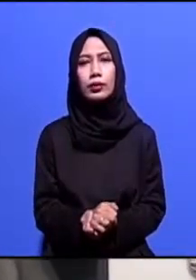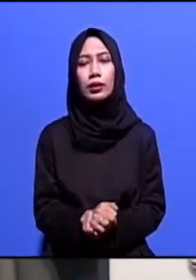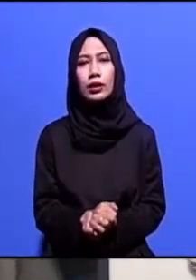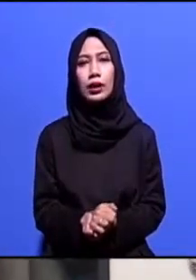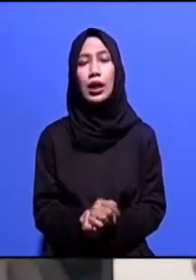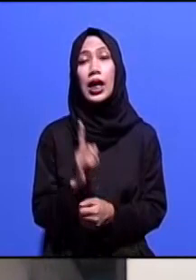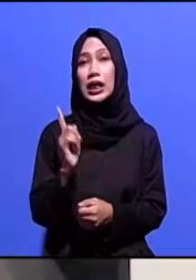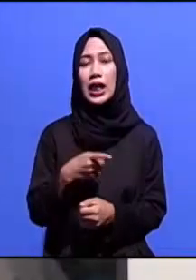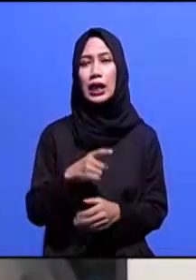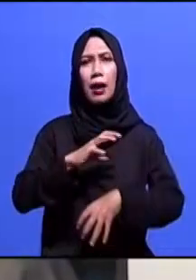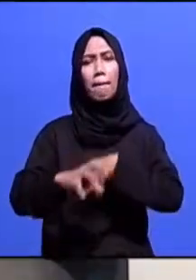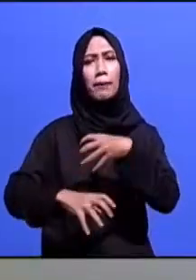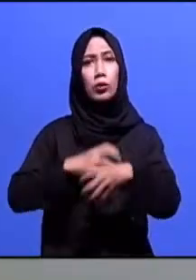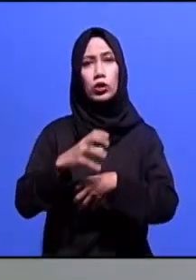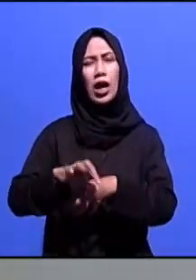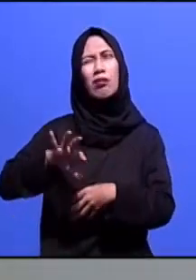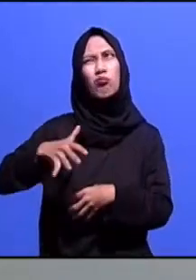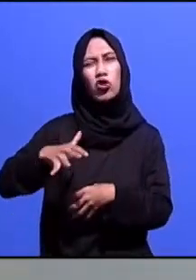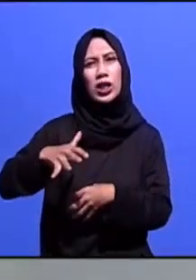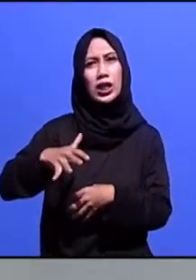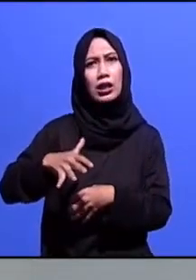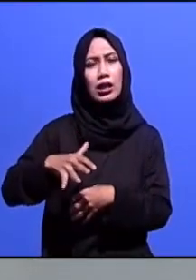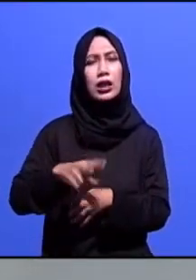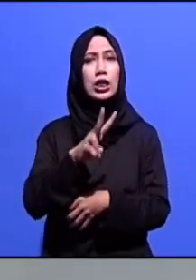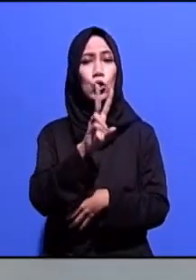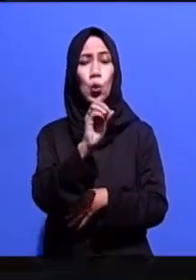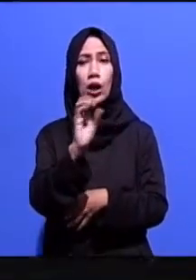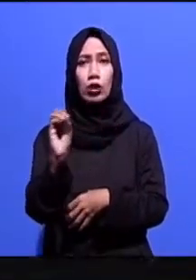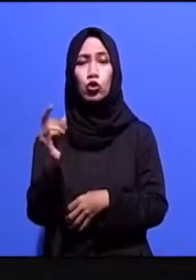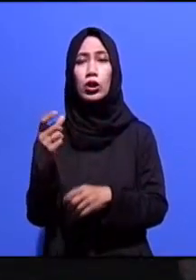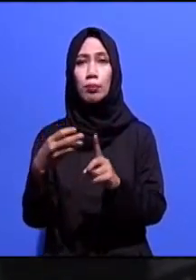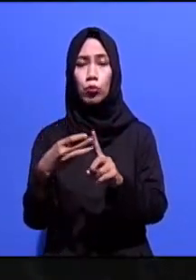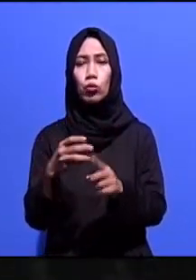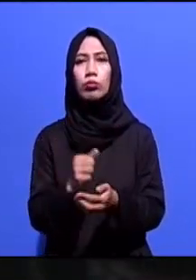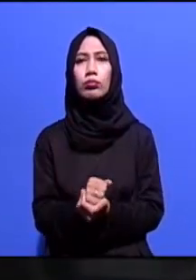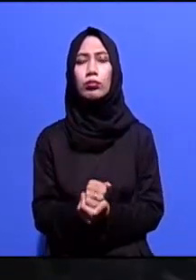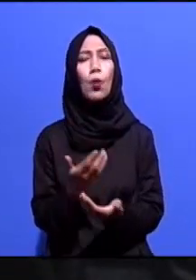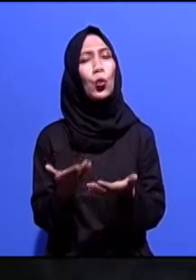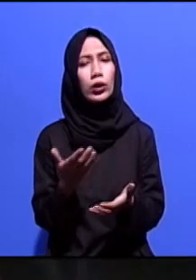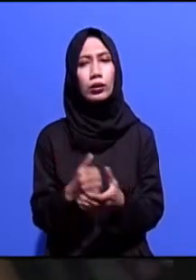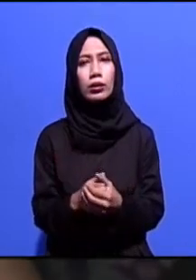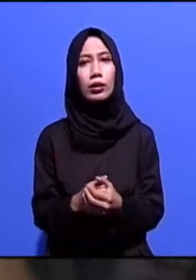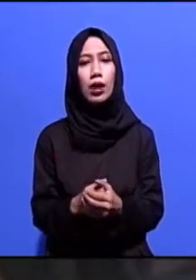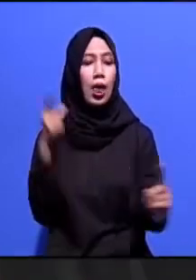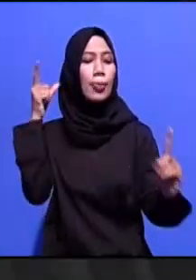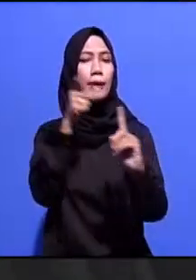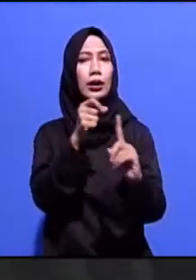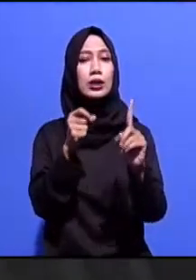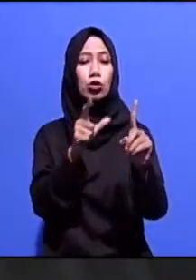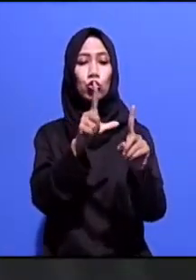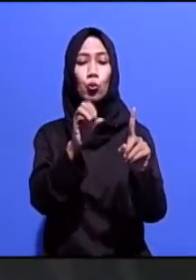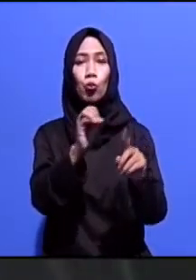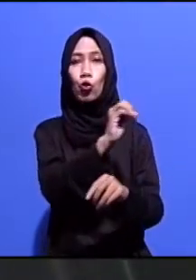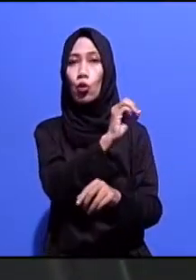menurut PT Bio Farma, harga vaksin diprediksi mencapai Rp200.000 per dosis. Pemerintah menargetkan 170 juta warga